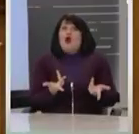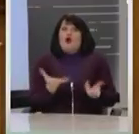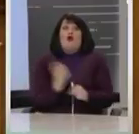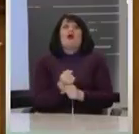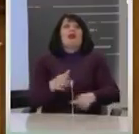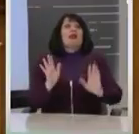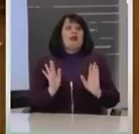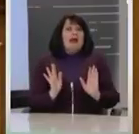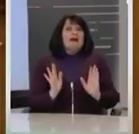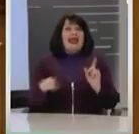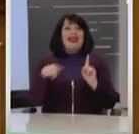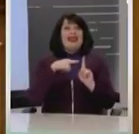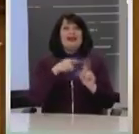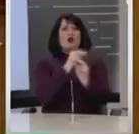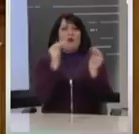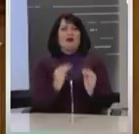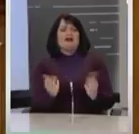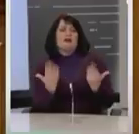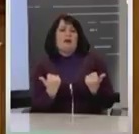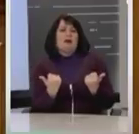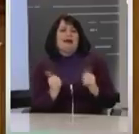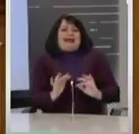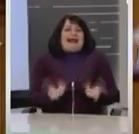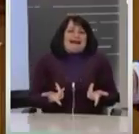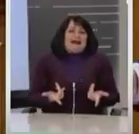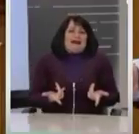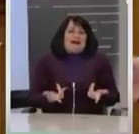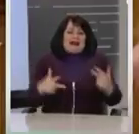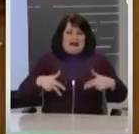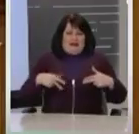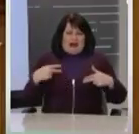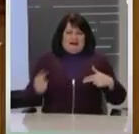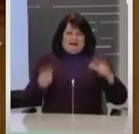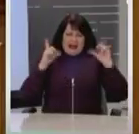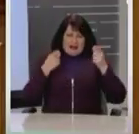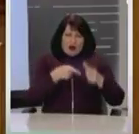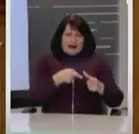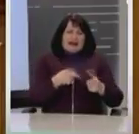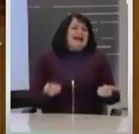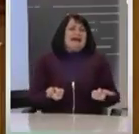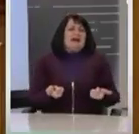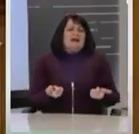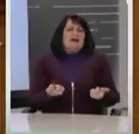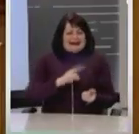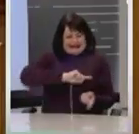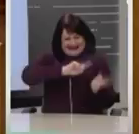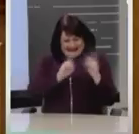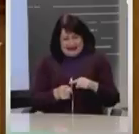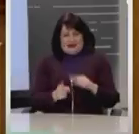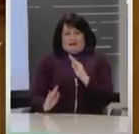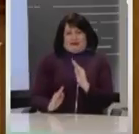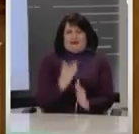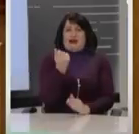έχετε θετική απόδοση. Αλλά οι κυβερνήσεις σας όχι μόνο δεν γυρνάγανε την οικονομία σε θετικούς